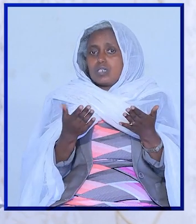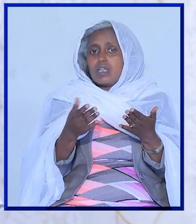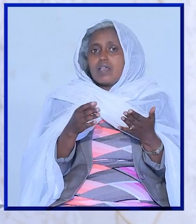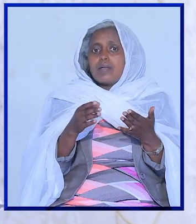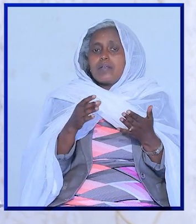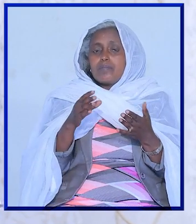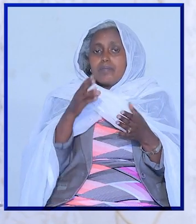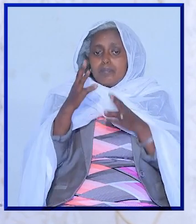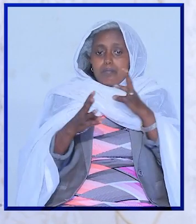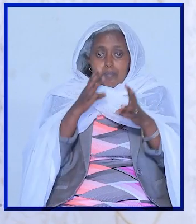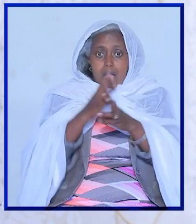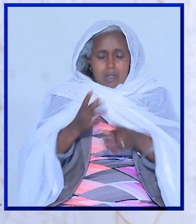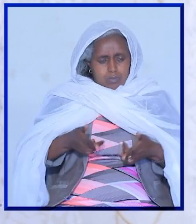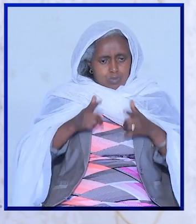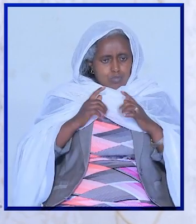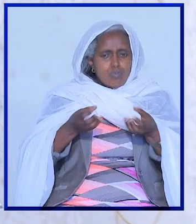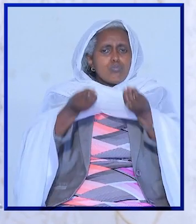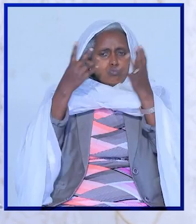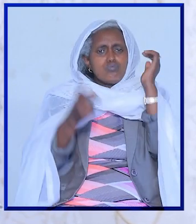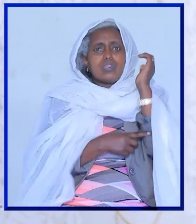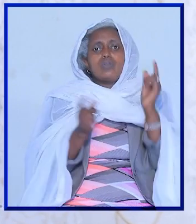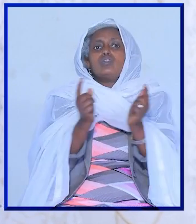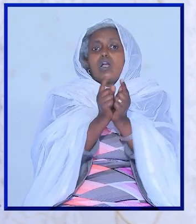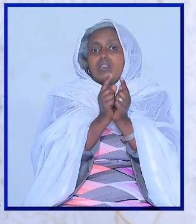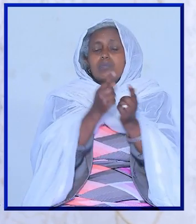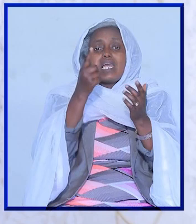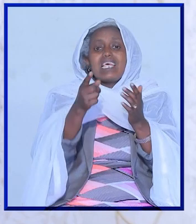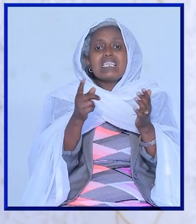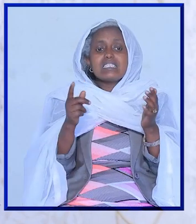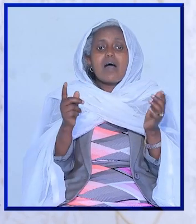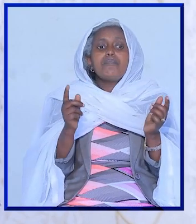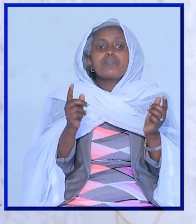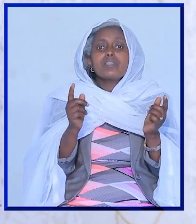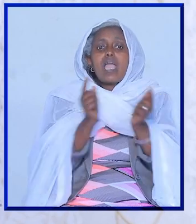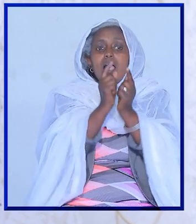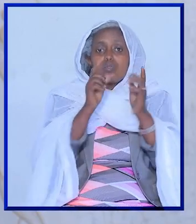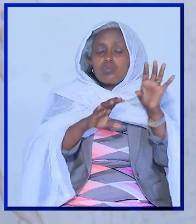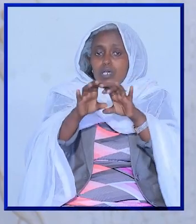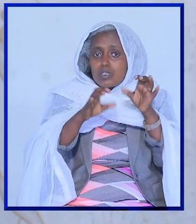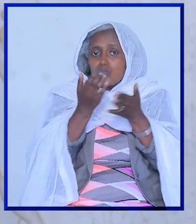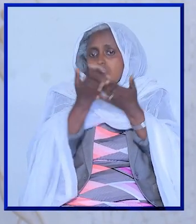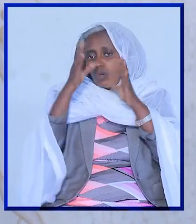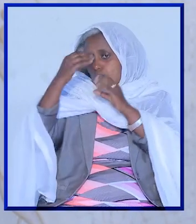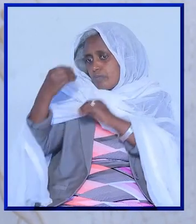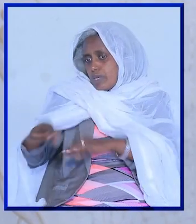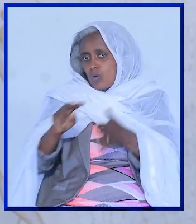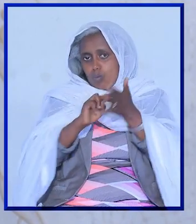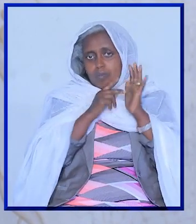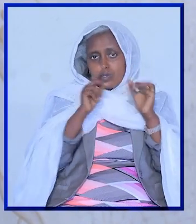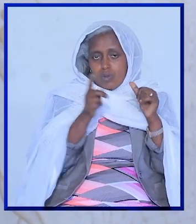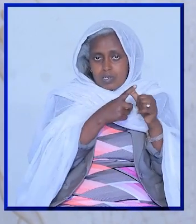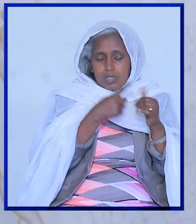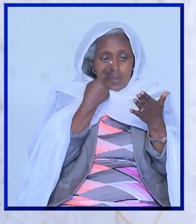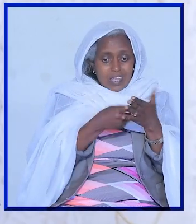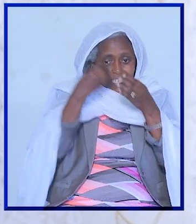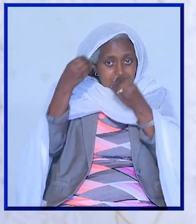በሰው ዓለም ስንኖር ብዙ ፈተናዎች ያጋጥሙናል። ለነዛ ተጋላጭ የሚያደርጉንን ነገሮች መተው ማለት ነው አንደኛው ነገር።